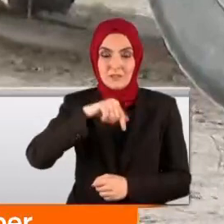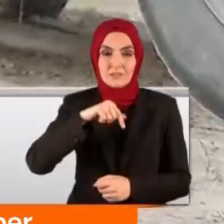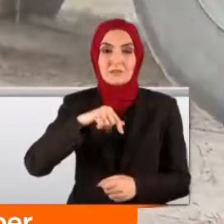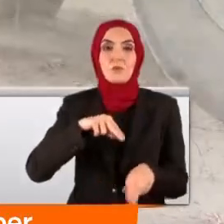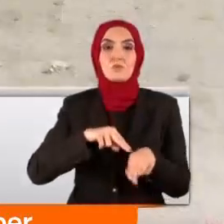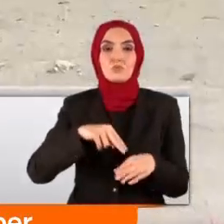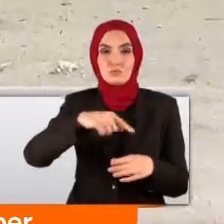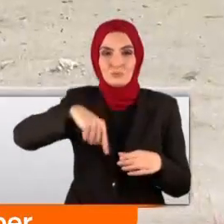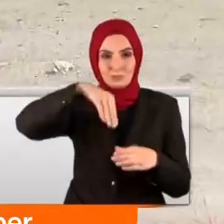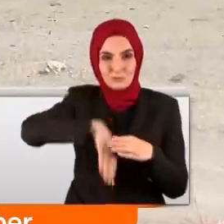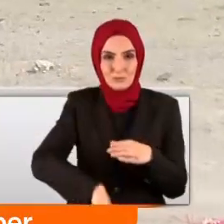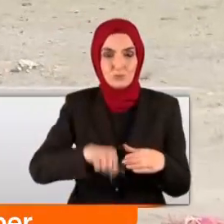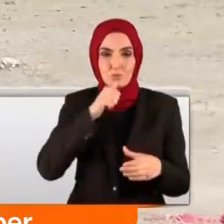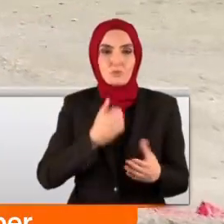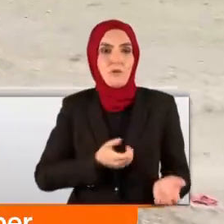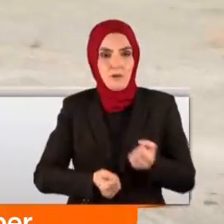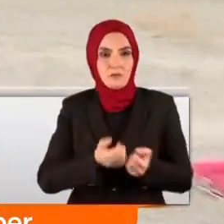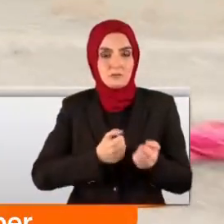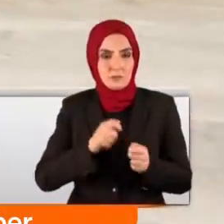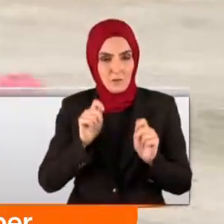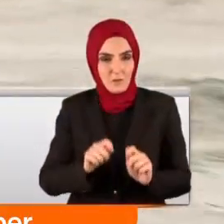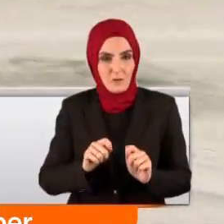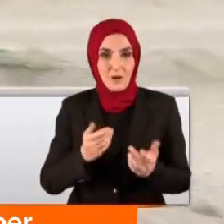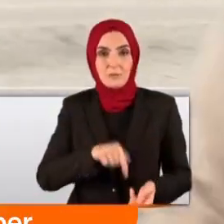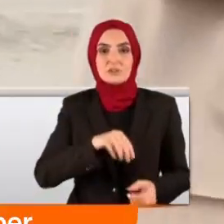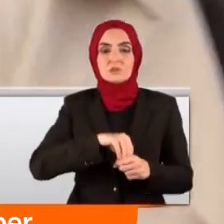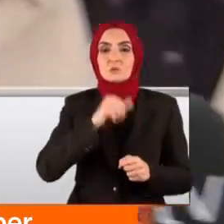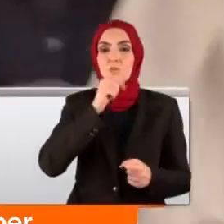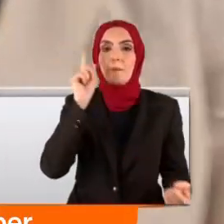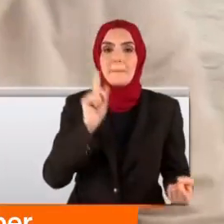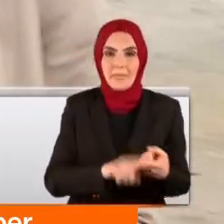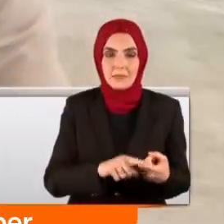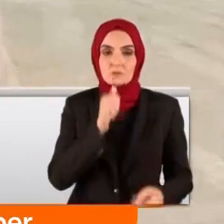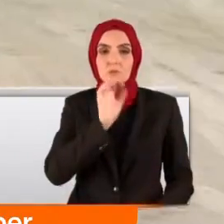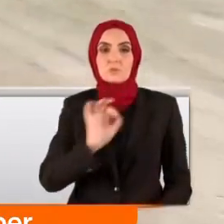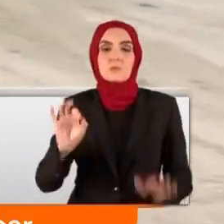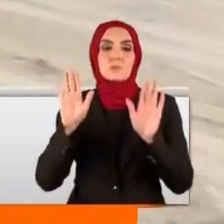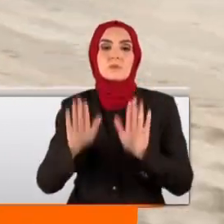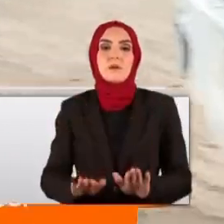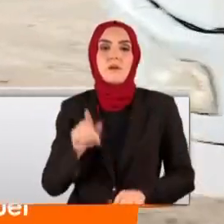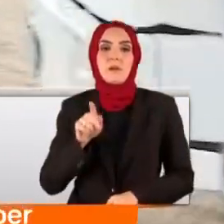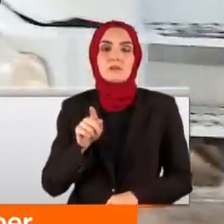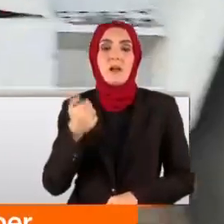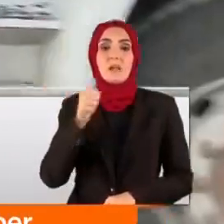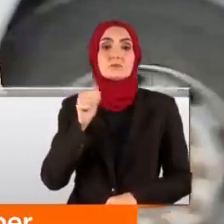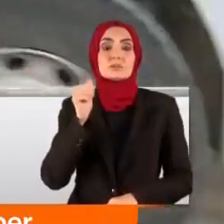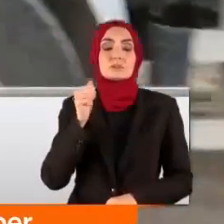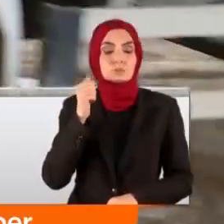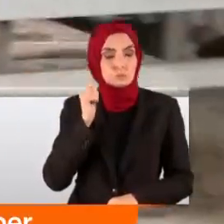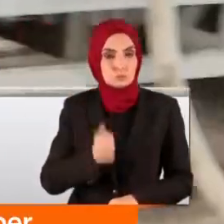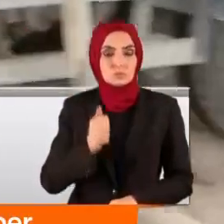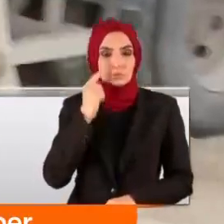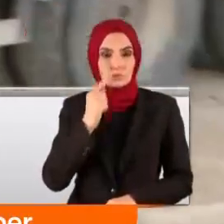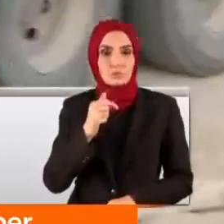susuz kaldılar. Burası Eskişehir Sivrihisar'a bağlı Ortaklar Köyü. 60 gündür suyu yok. 2-3 günde bir yarım saat